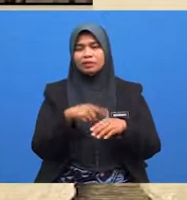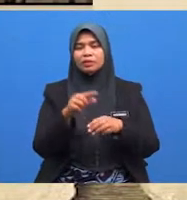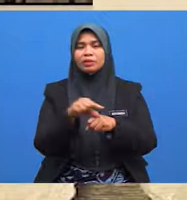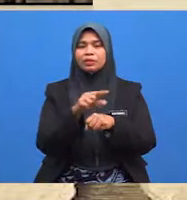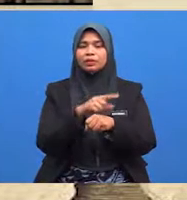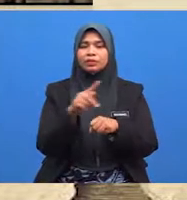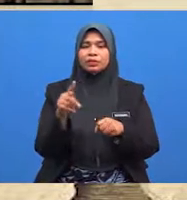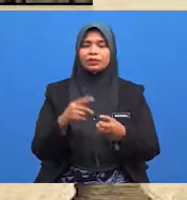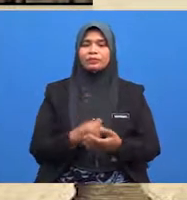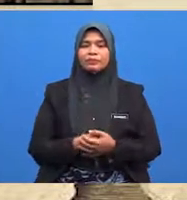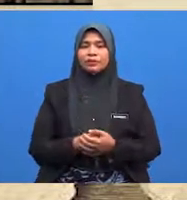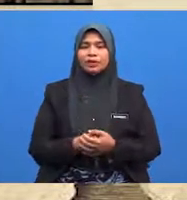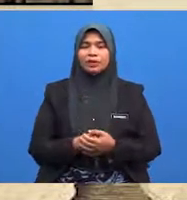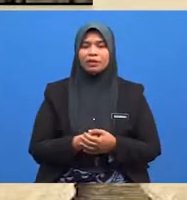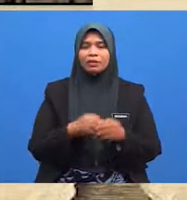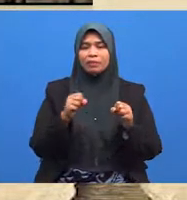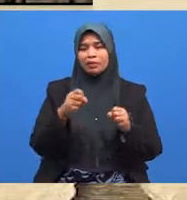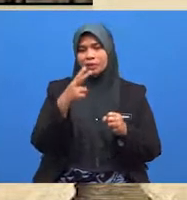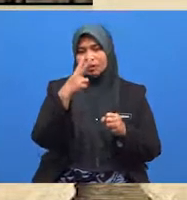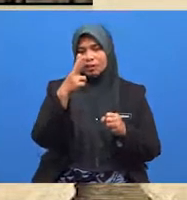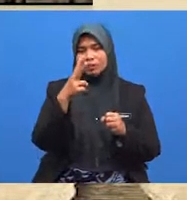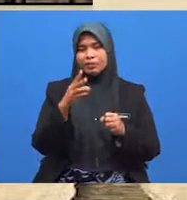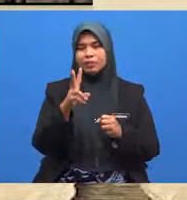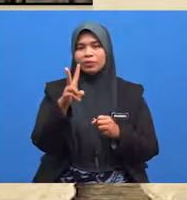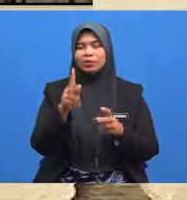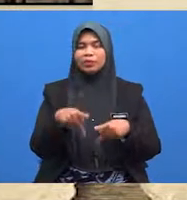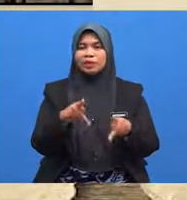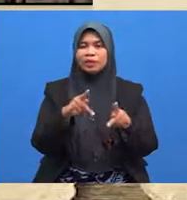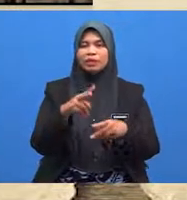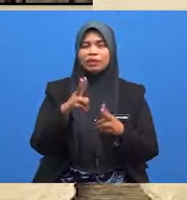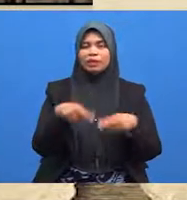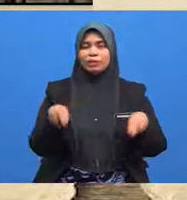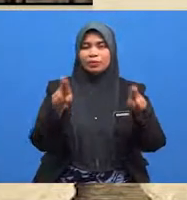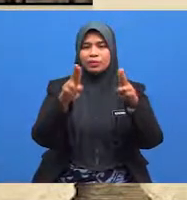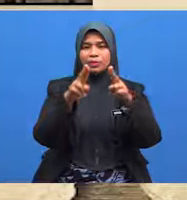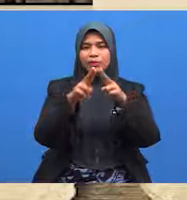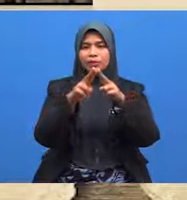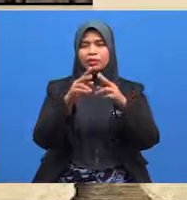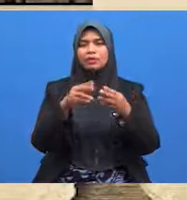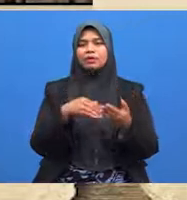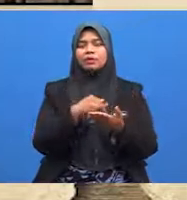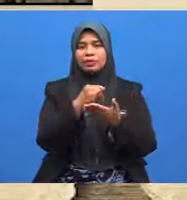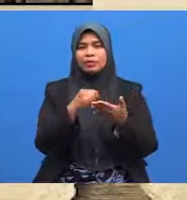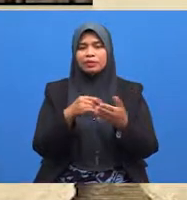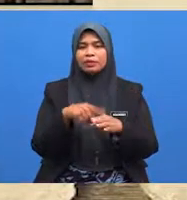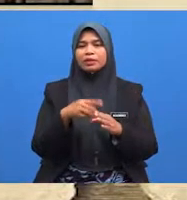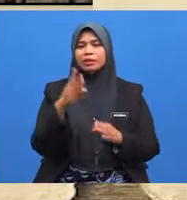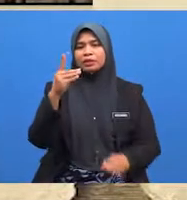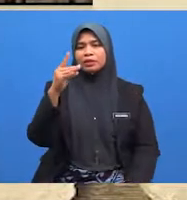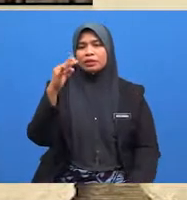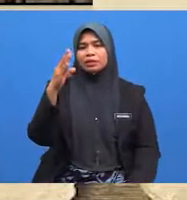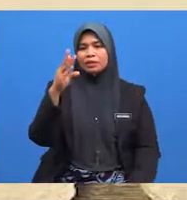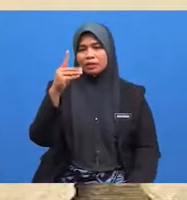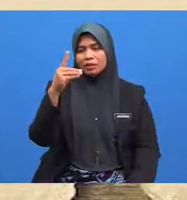Motif atau corak bunga sinonim dalam seni bina India zaman mual. Ia dikesan menerusi dua